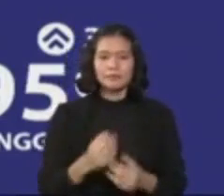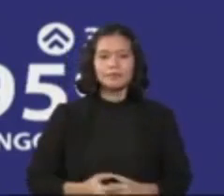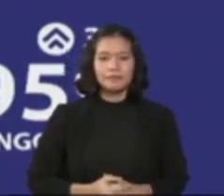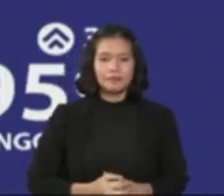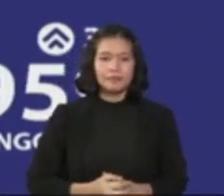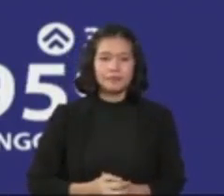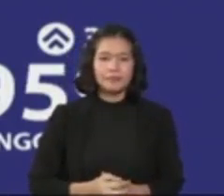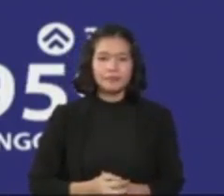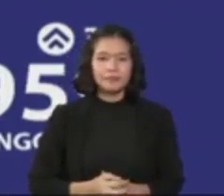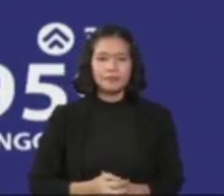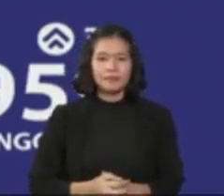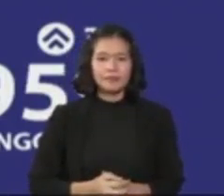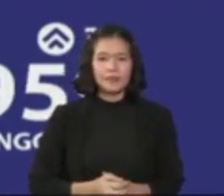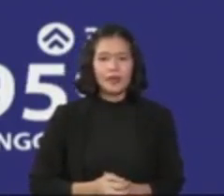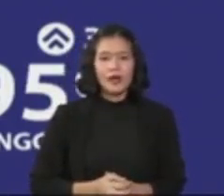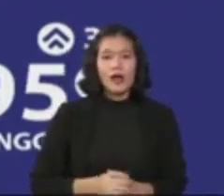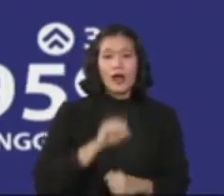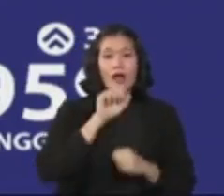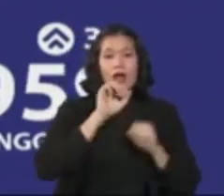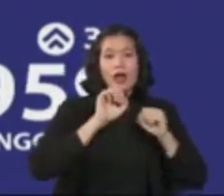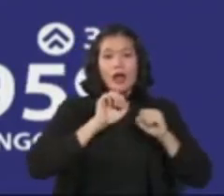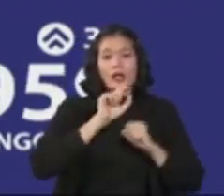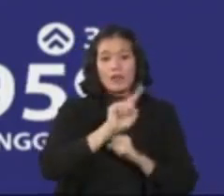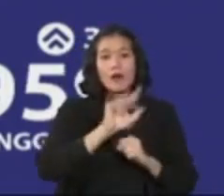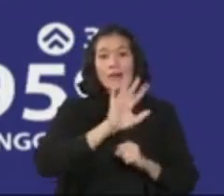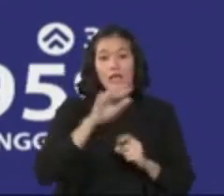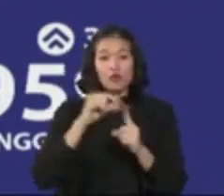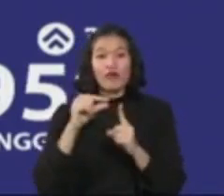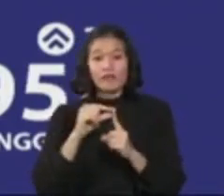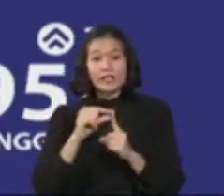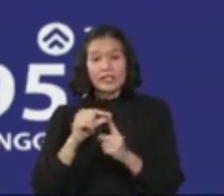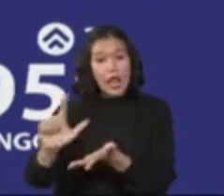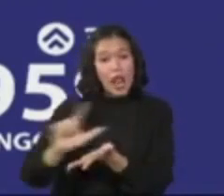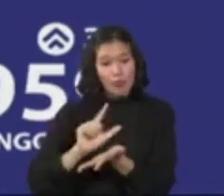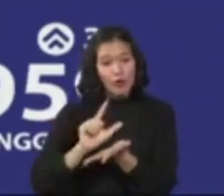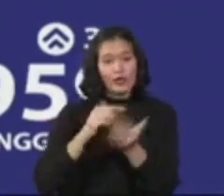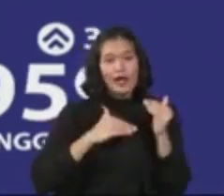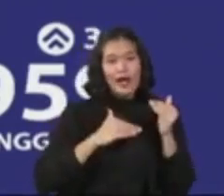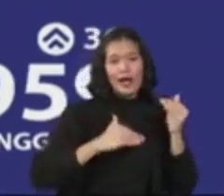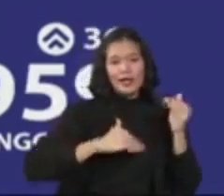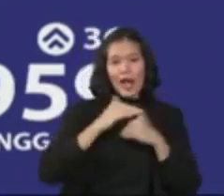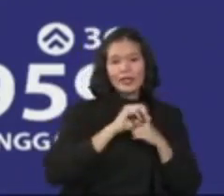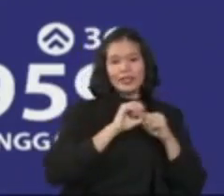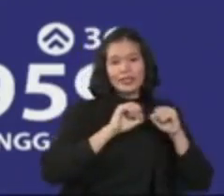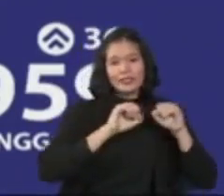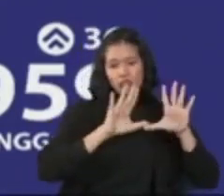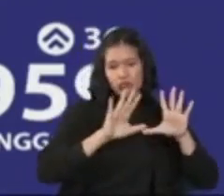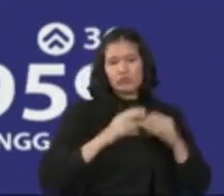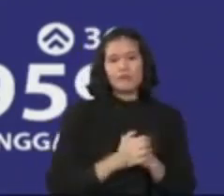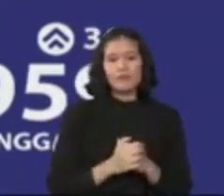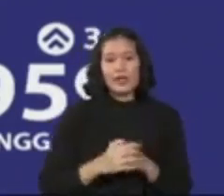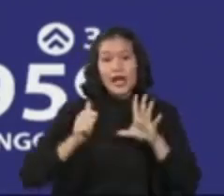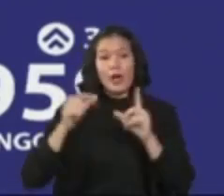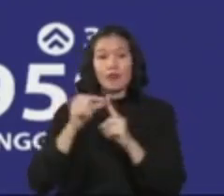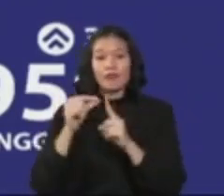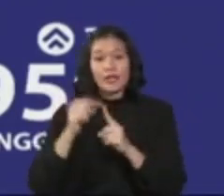menghindari ini. Kemudian 15 provinsi melaporkan kenaikan di bawah 10 dan ada 6 provinsi yang